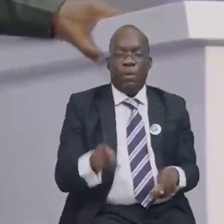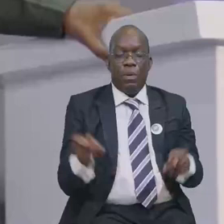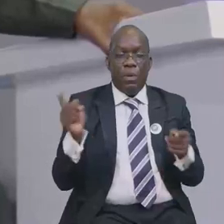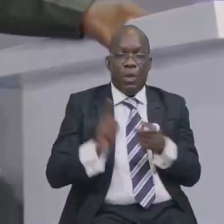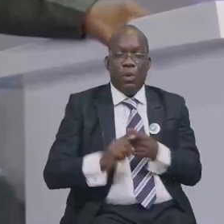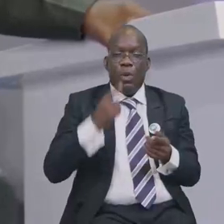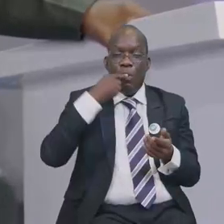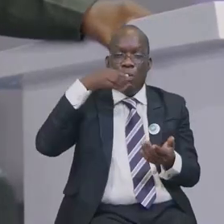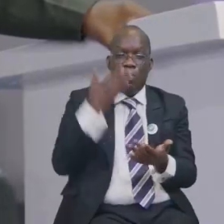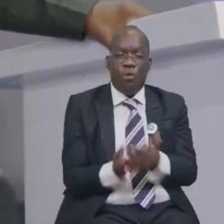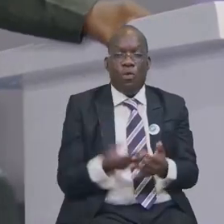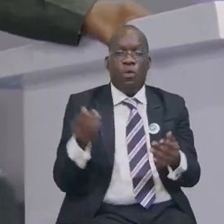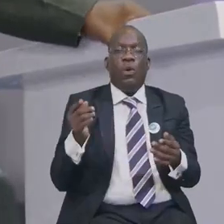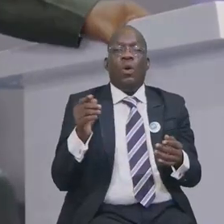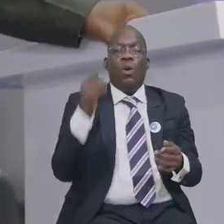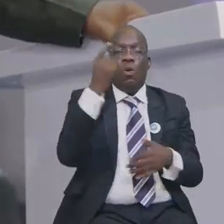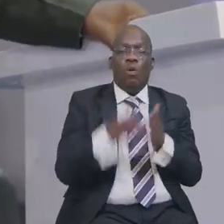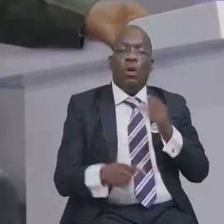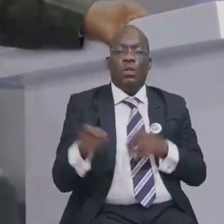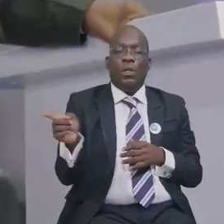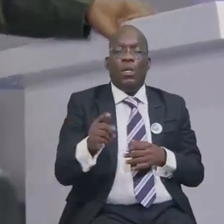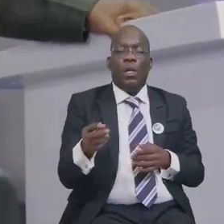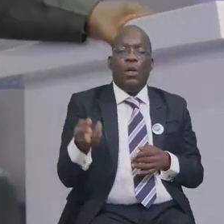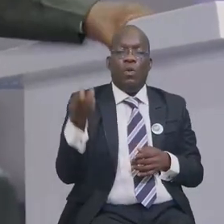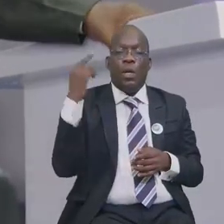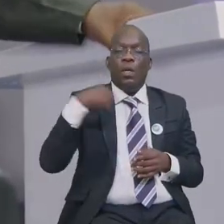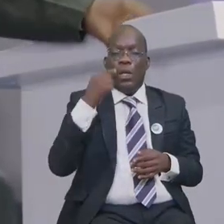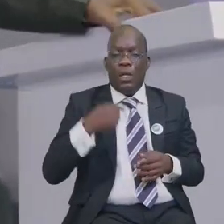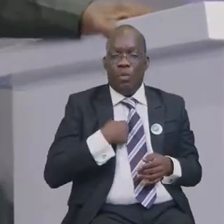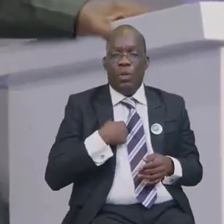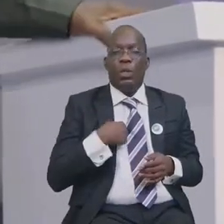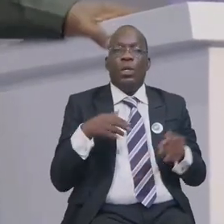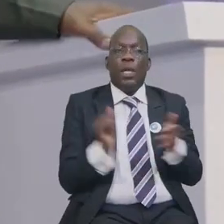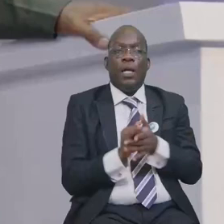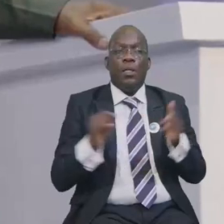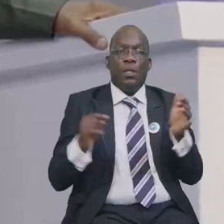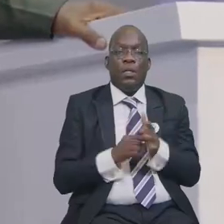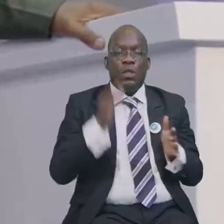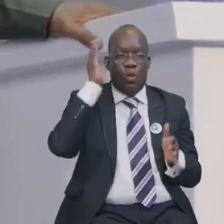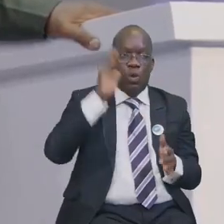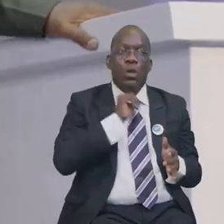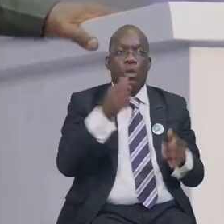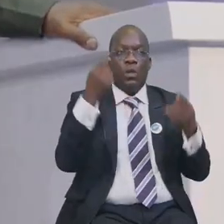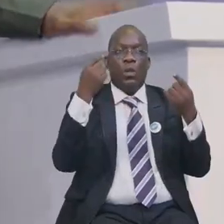Pour me prouver ce qu'il disait, que ça n'allait pas marcher ici.